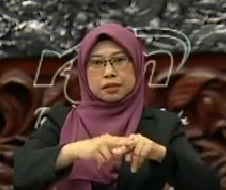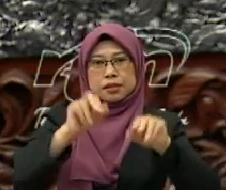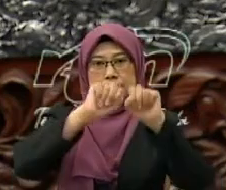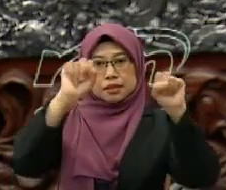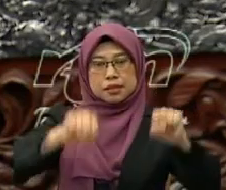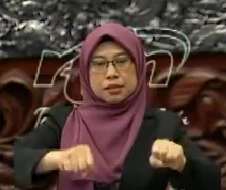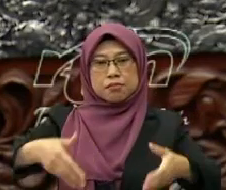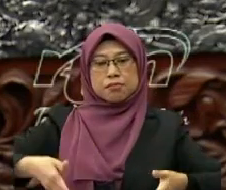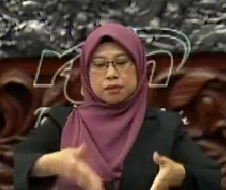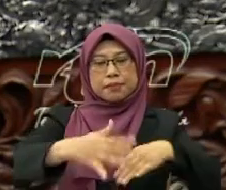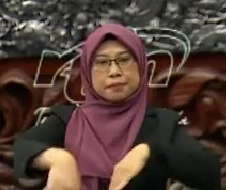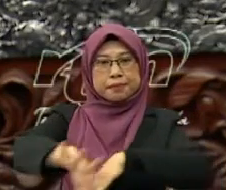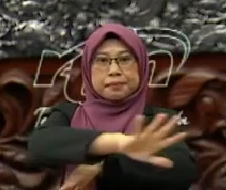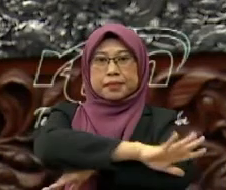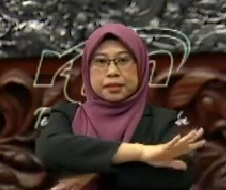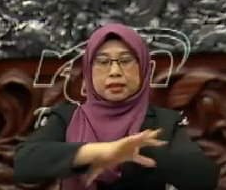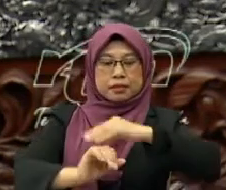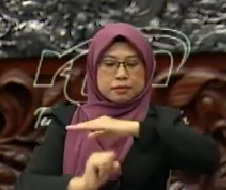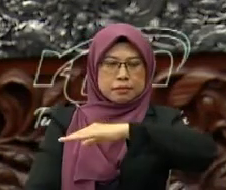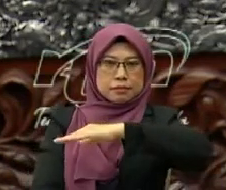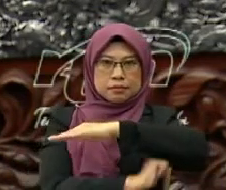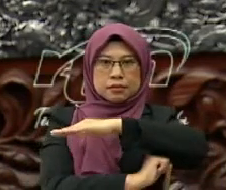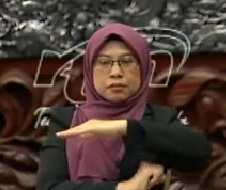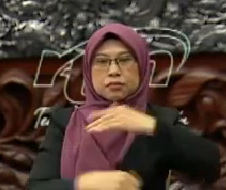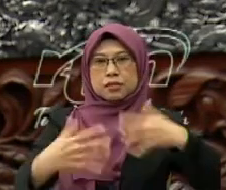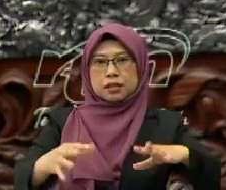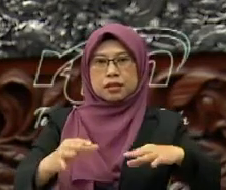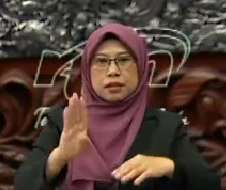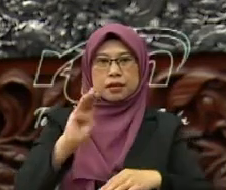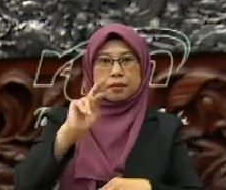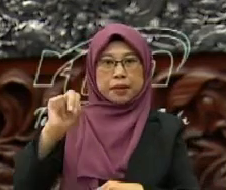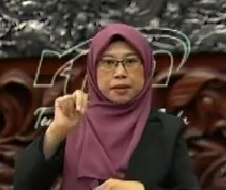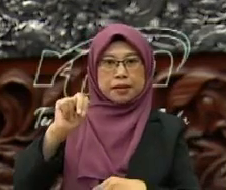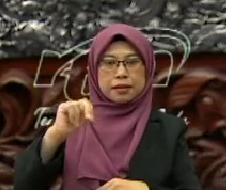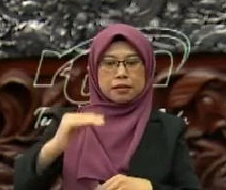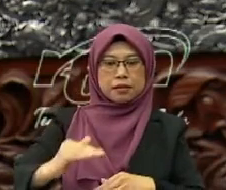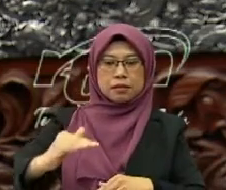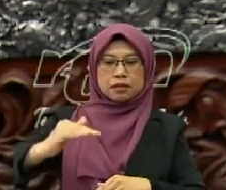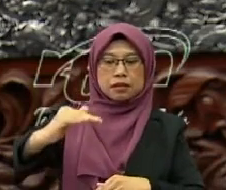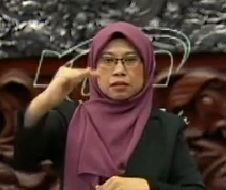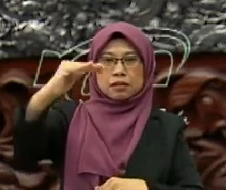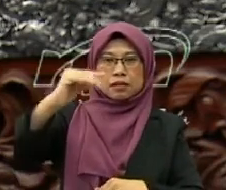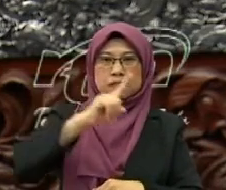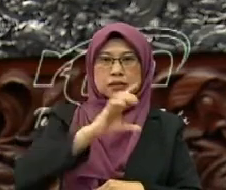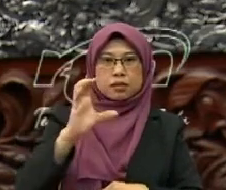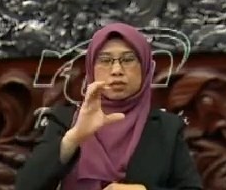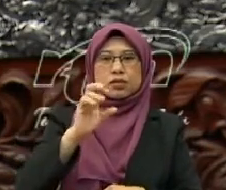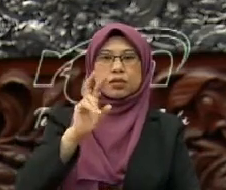dan infrastruktur pantai di mana kita telah naikkan ban dari pada 100 tahun